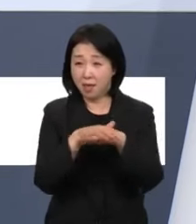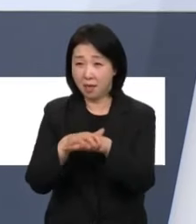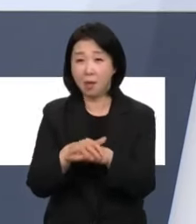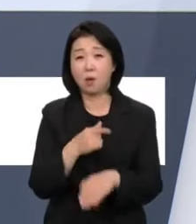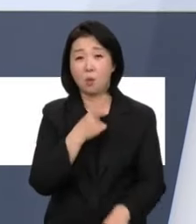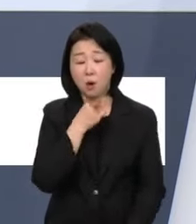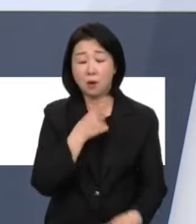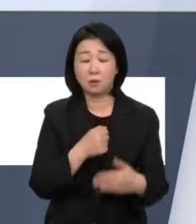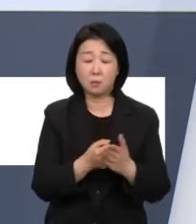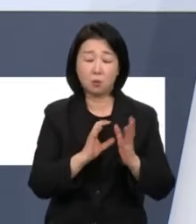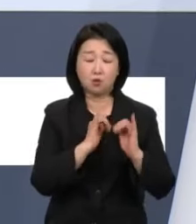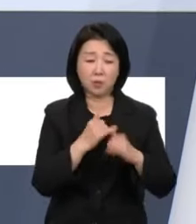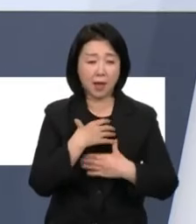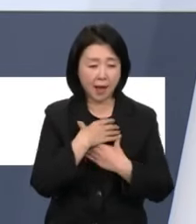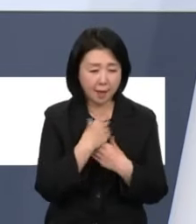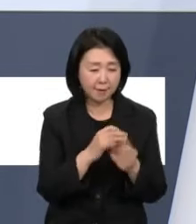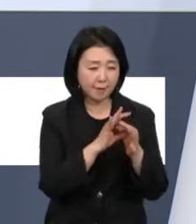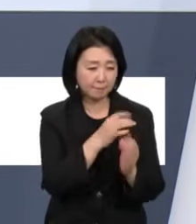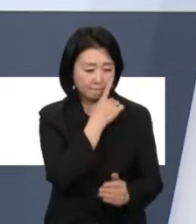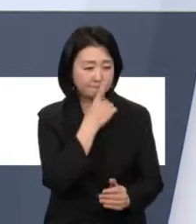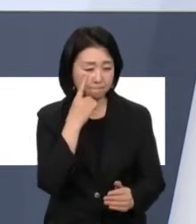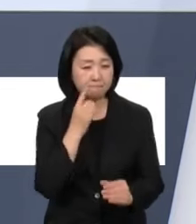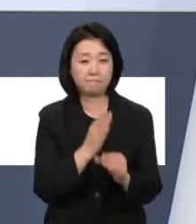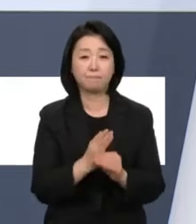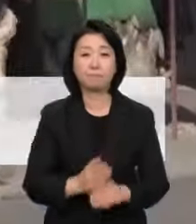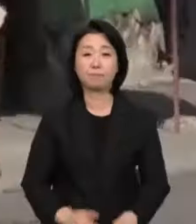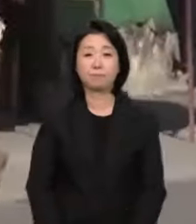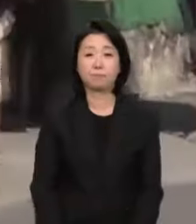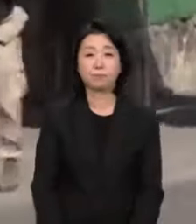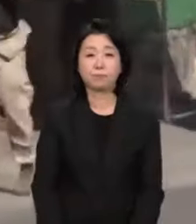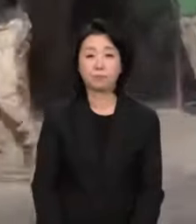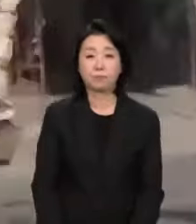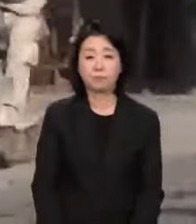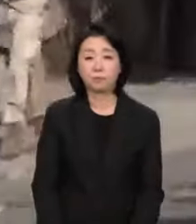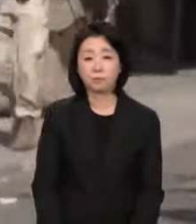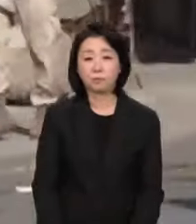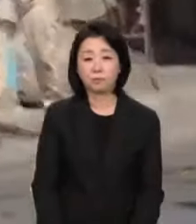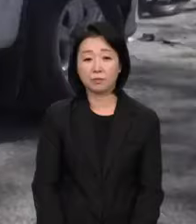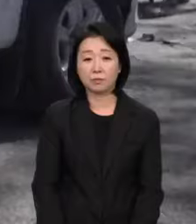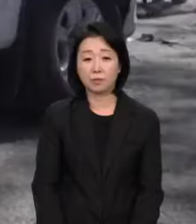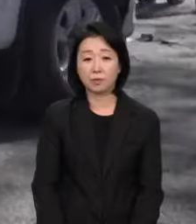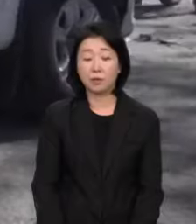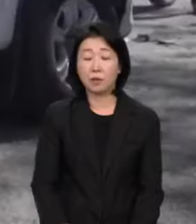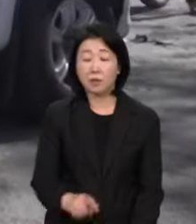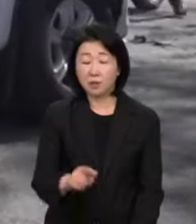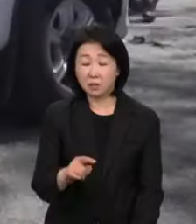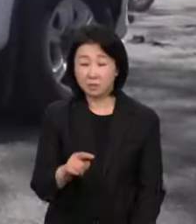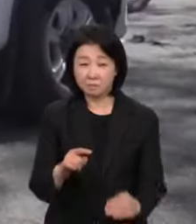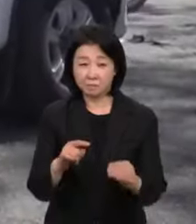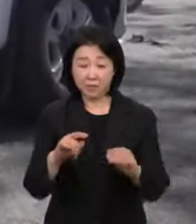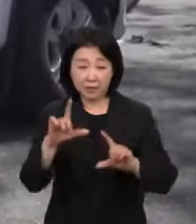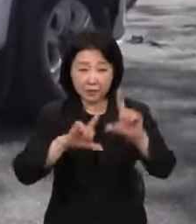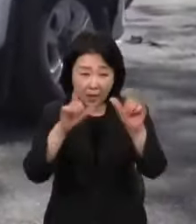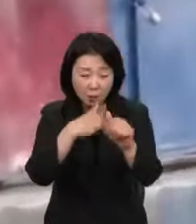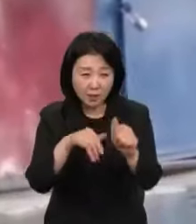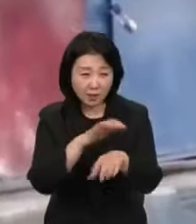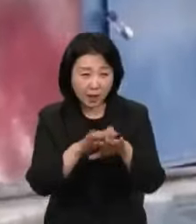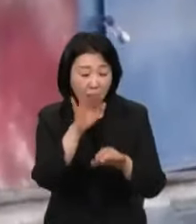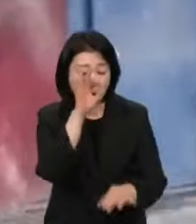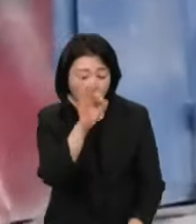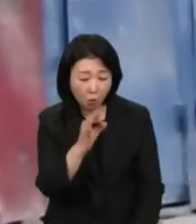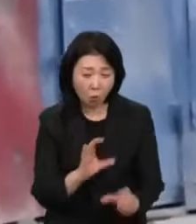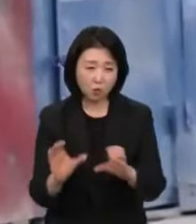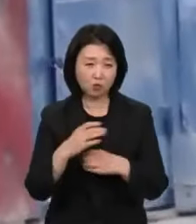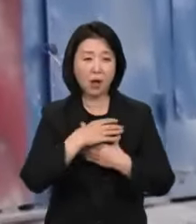안전을 지속적으로 확인하고 있습니다. 정부는 현지 치안 상황을 주시해 추가